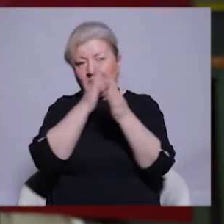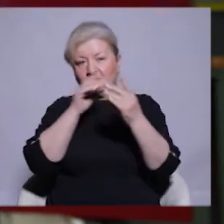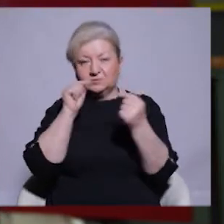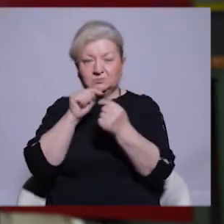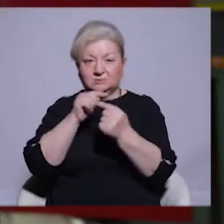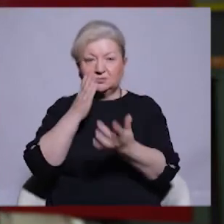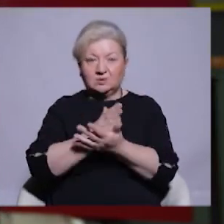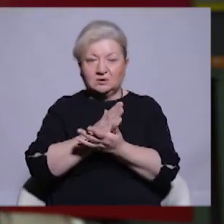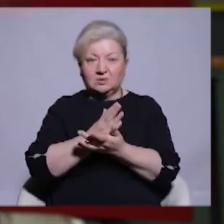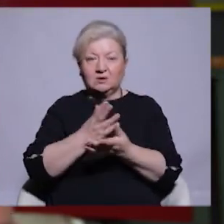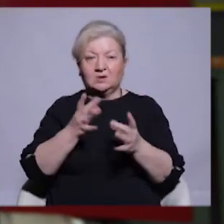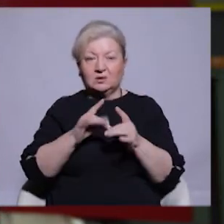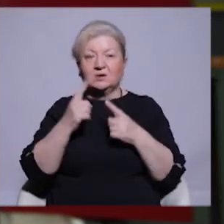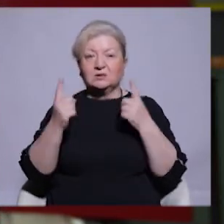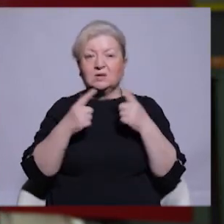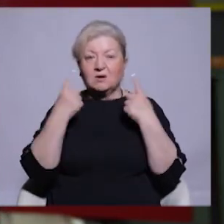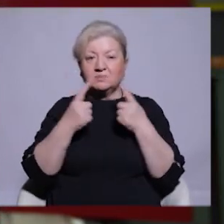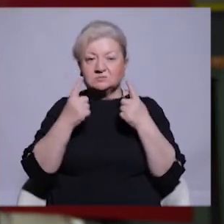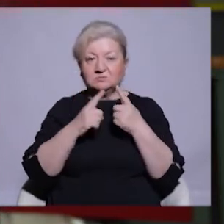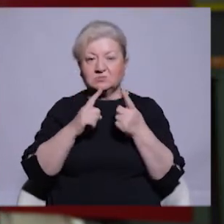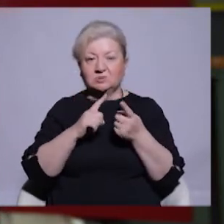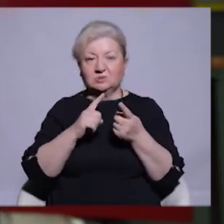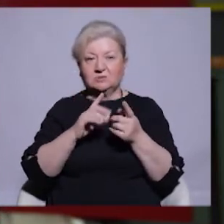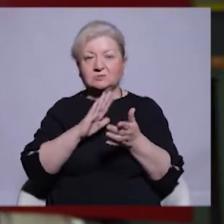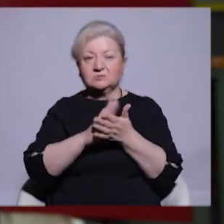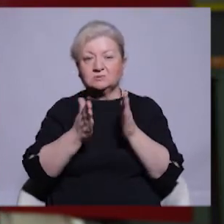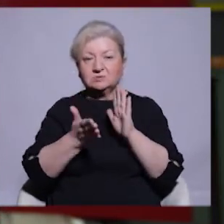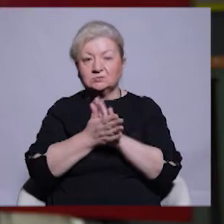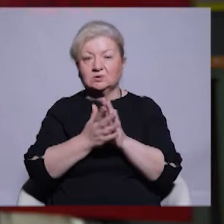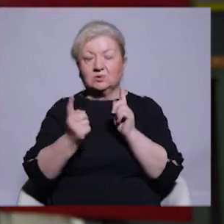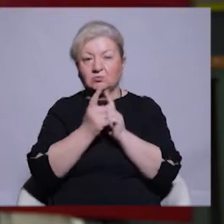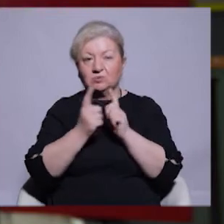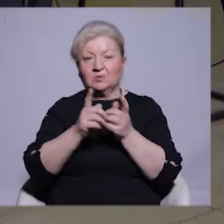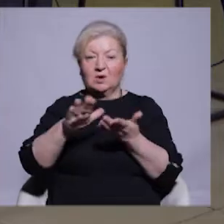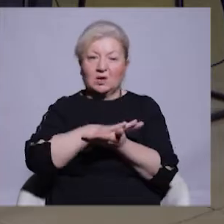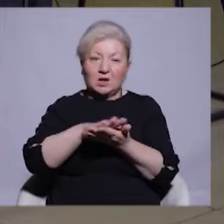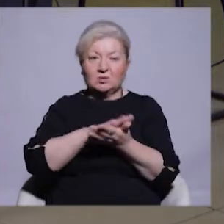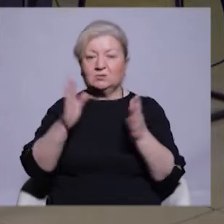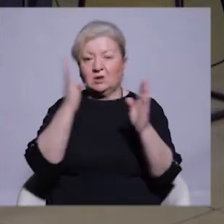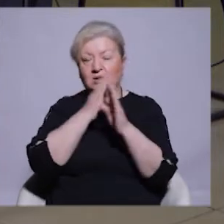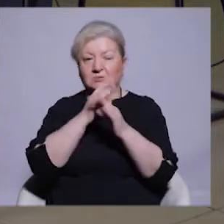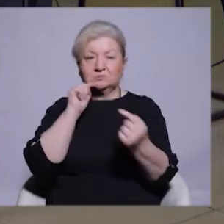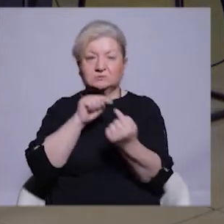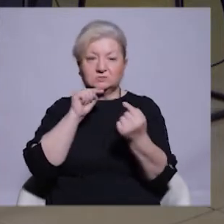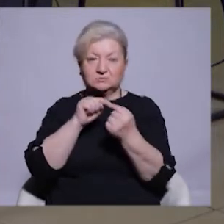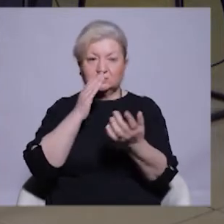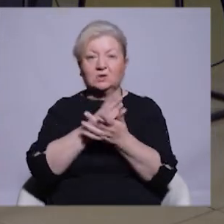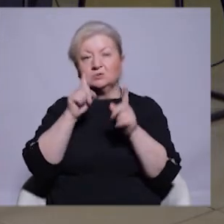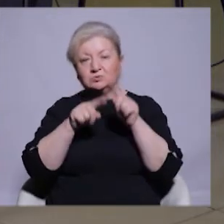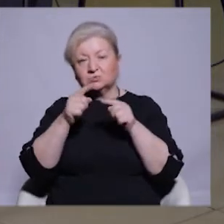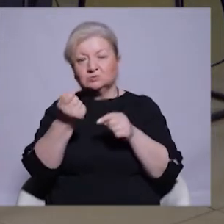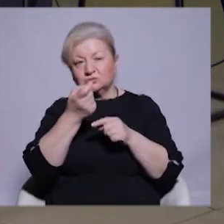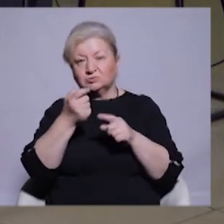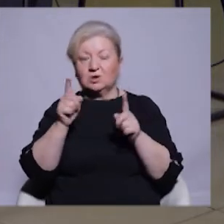წინაღობაა. პრაქტიკულად ნებისმიერ რეალურ სიტუაციაში გვხვდება როგორც ხახუნი, ასევე ჰაერის წინაღობა. ზოგჯერ მეტი,